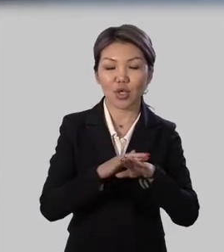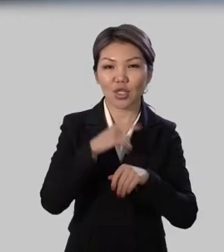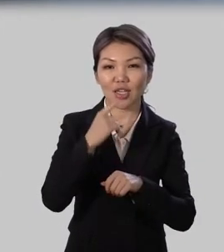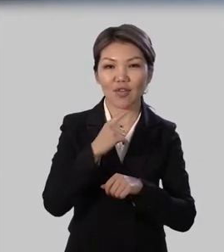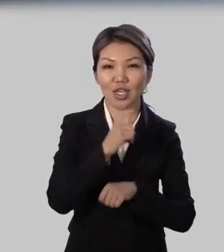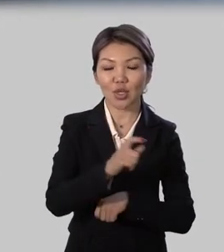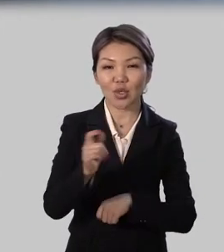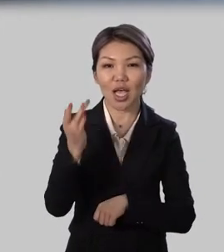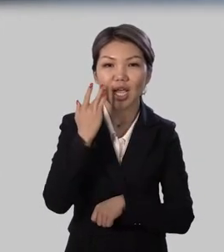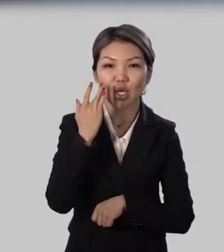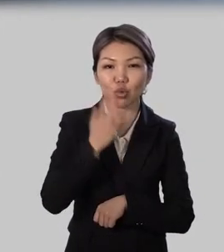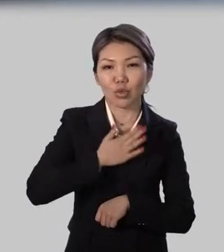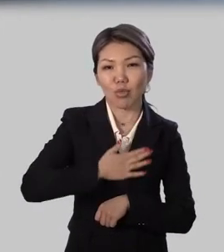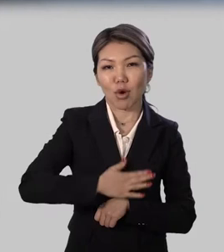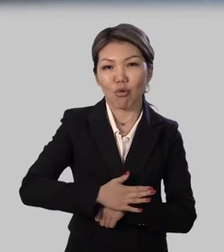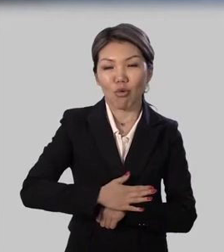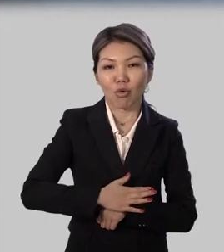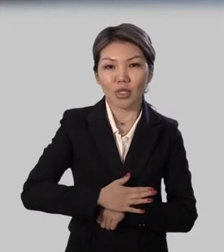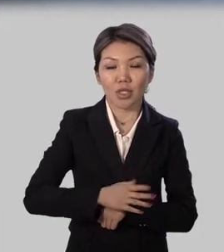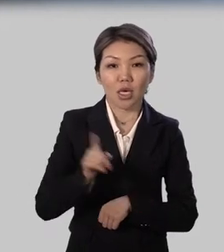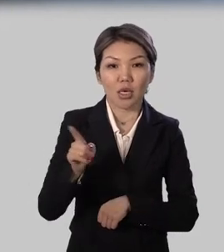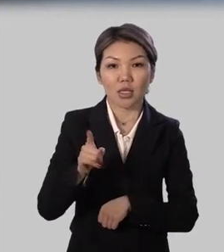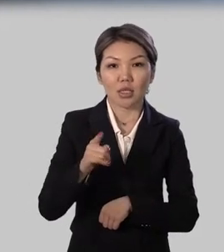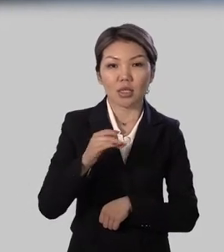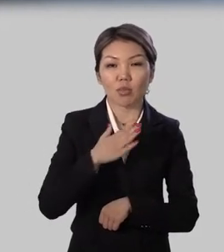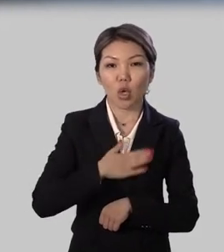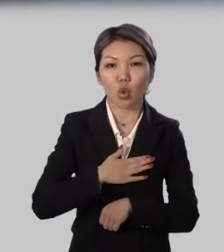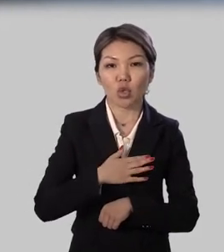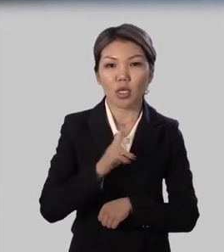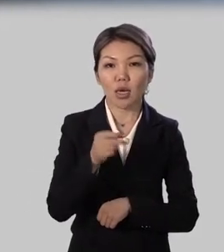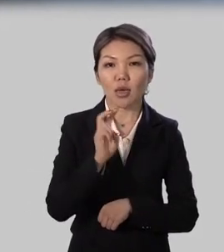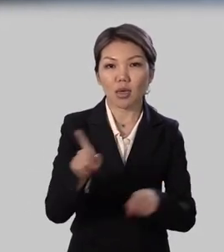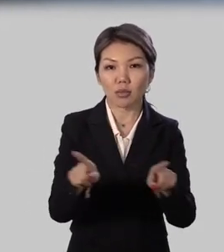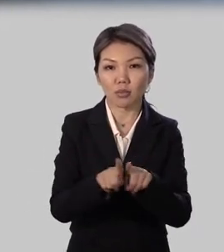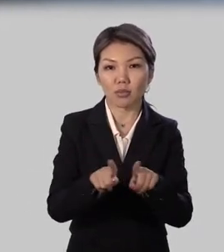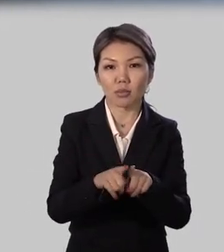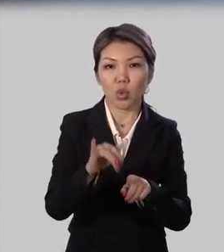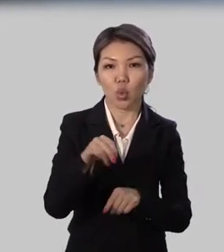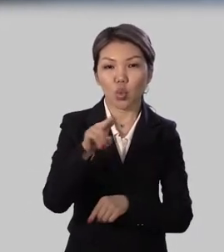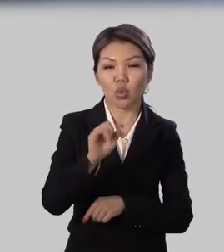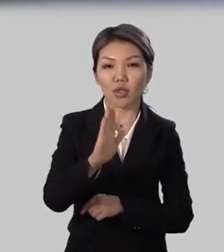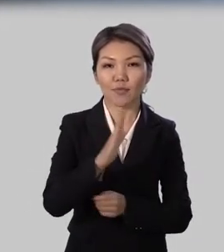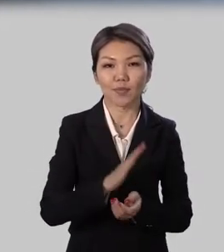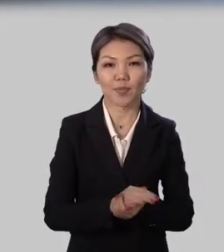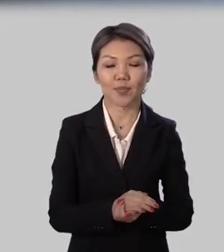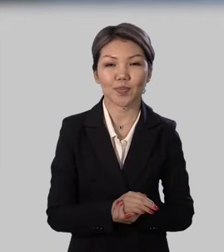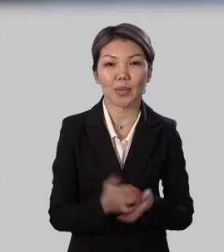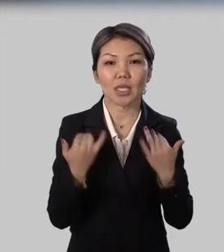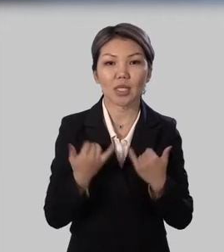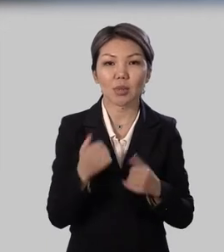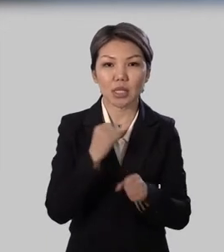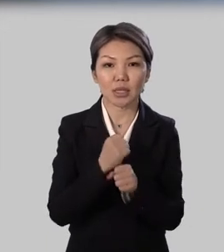людях которые не выражают своих эмоций и не суетятся спокойный как удав теперь